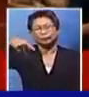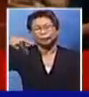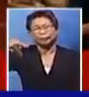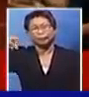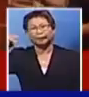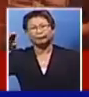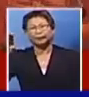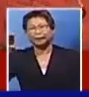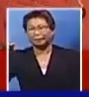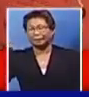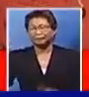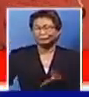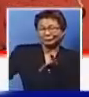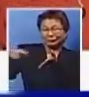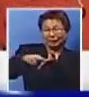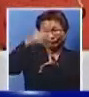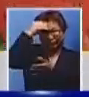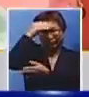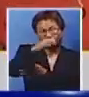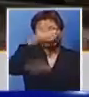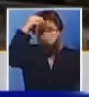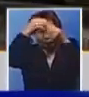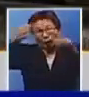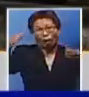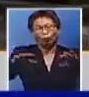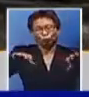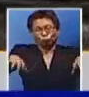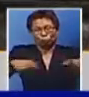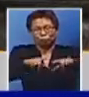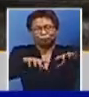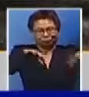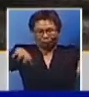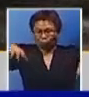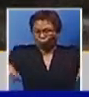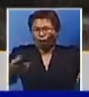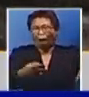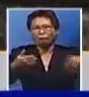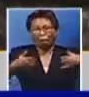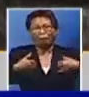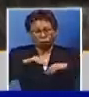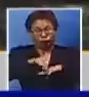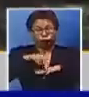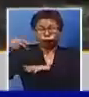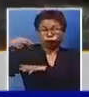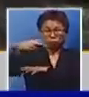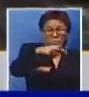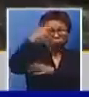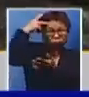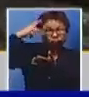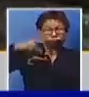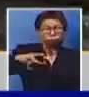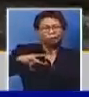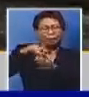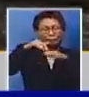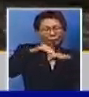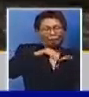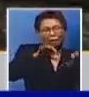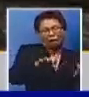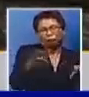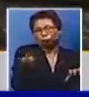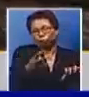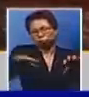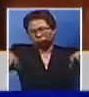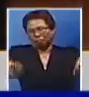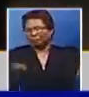JPBNS dalam satu kenyataan memaklumkan pengisytiharan itu berikutan terdapat kes positif virus dikenal pasti pada anjing di